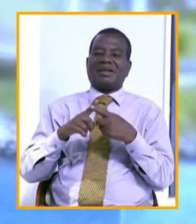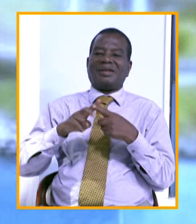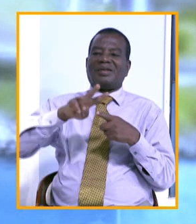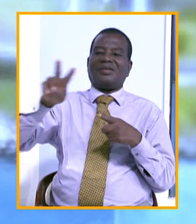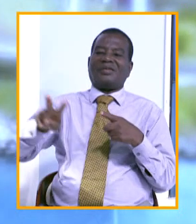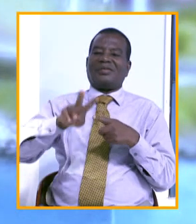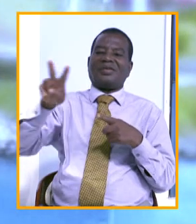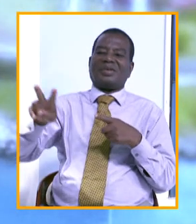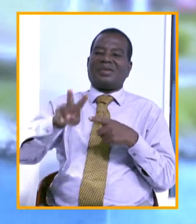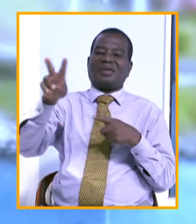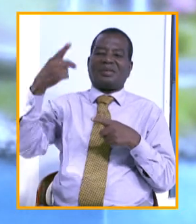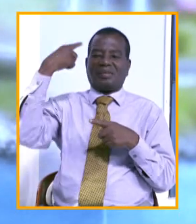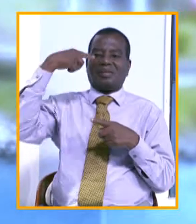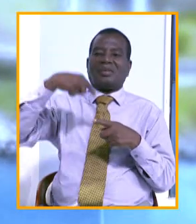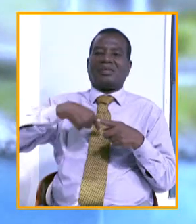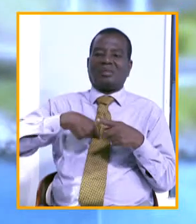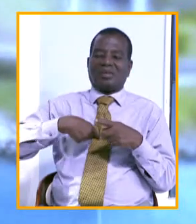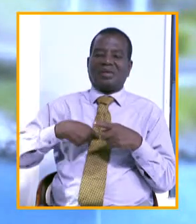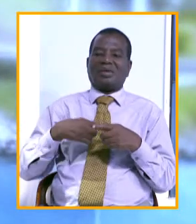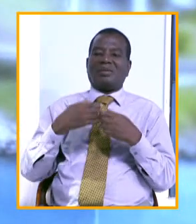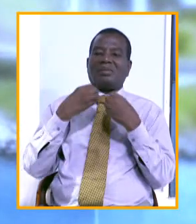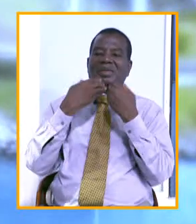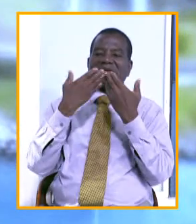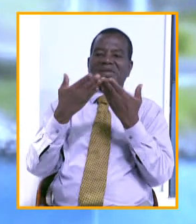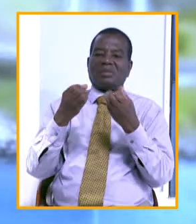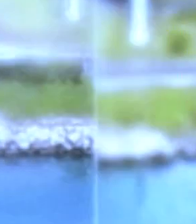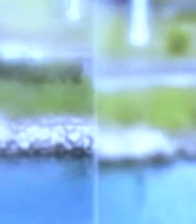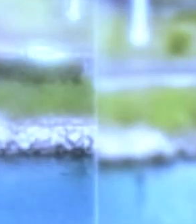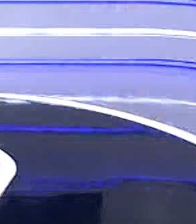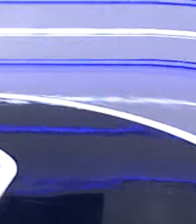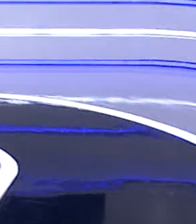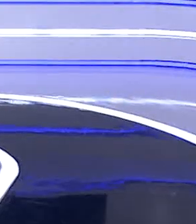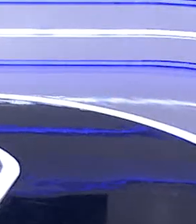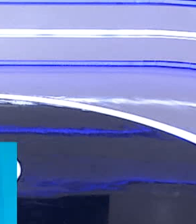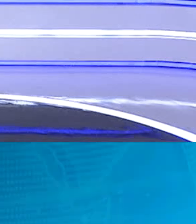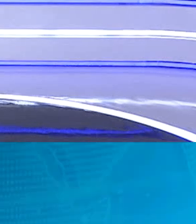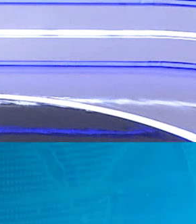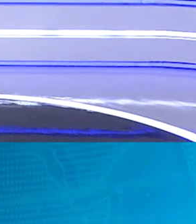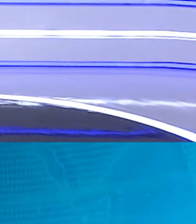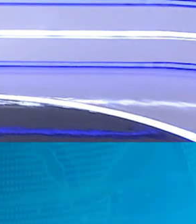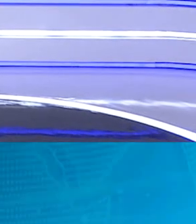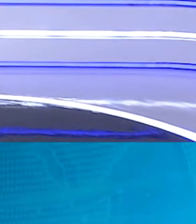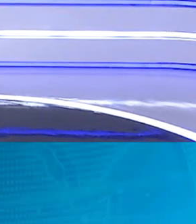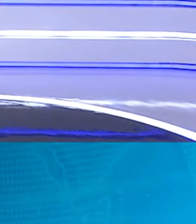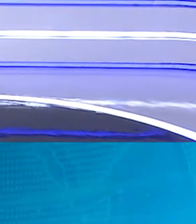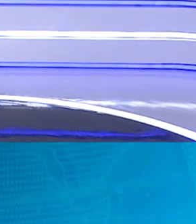nous avoir suivis. Merci de rester fidèles à RTI1.